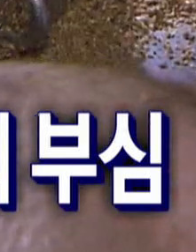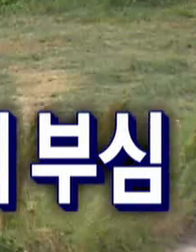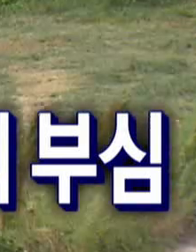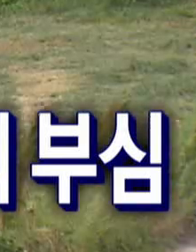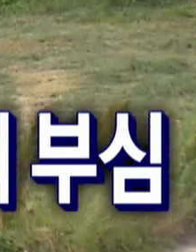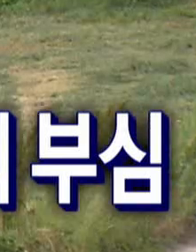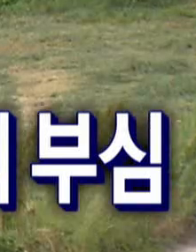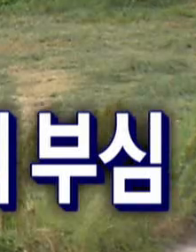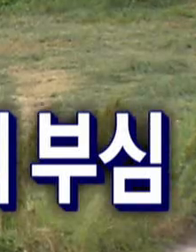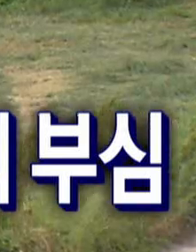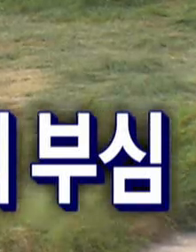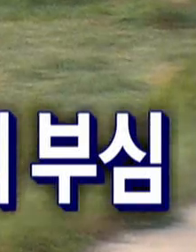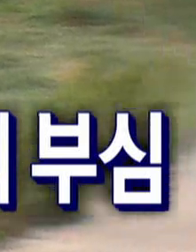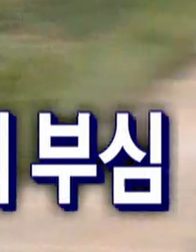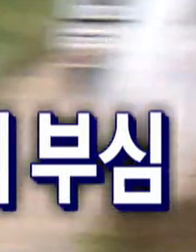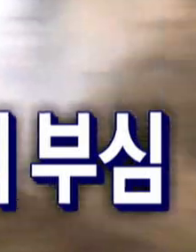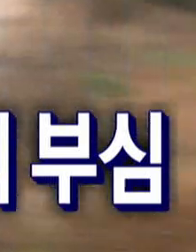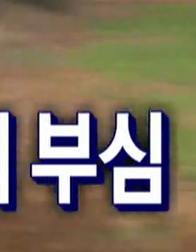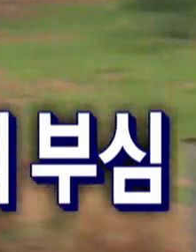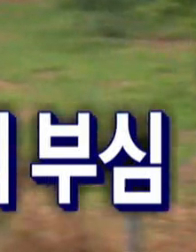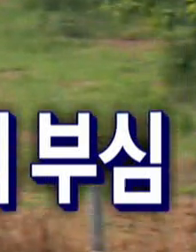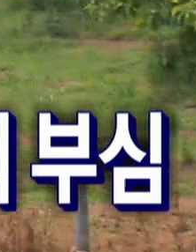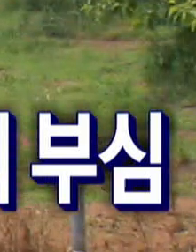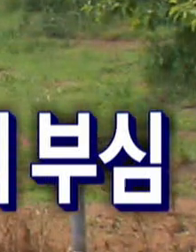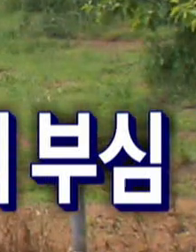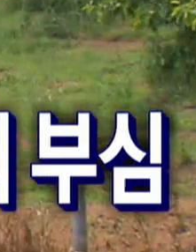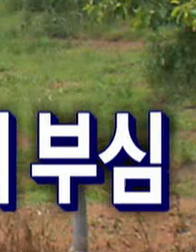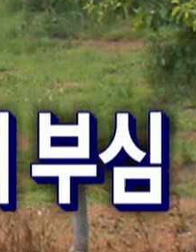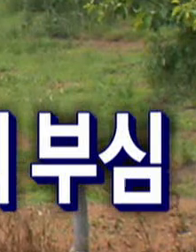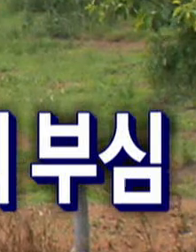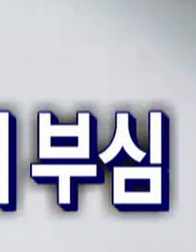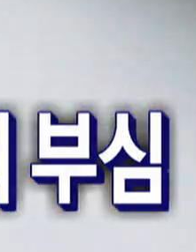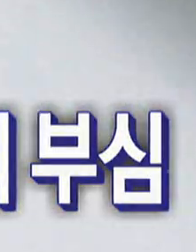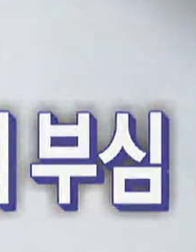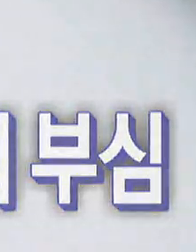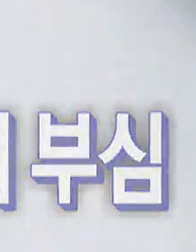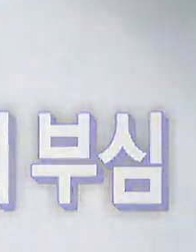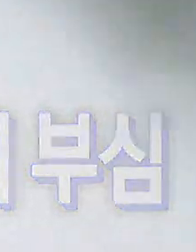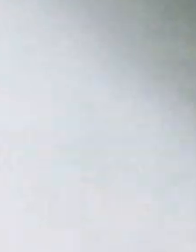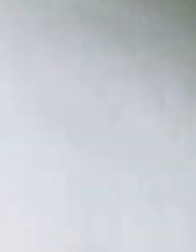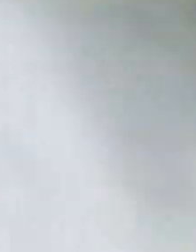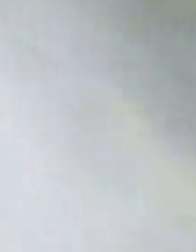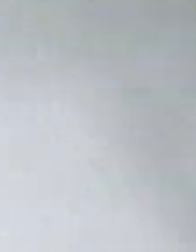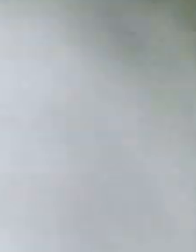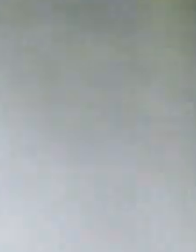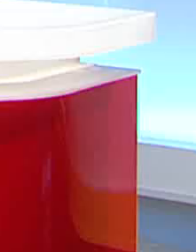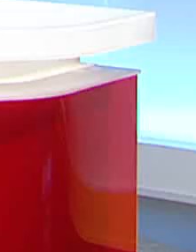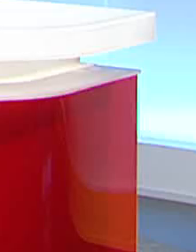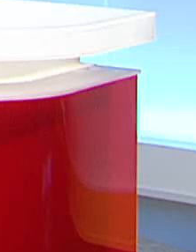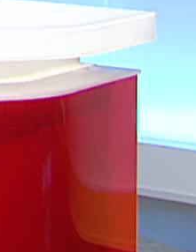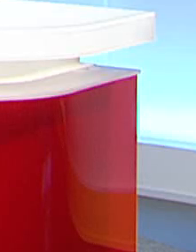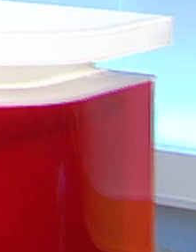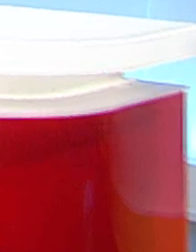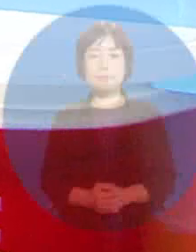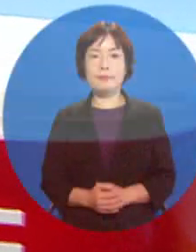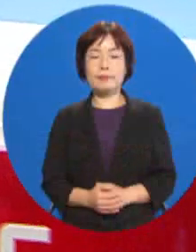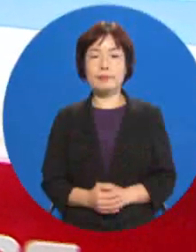축제를 개최하면 차량과 인파의 이동이 잦아지는 만큼 방역상 어려움이 우려되기 때문입니다.